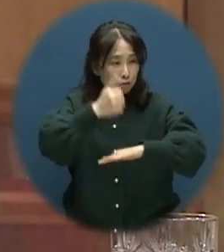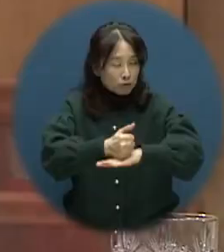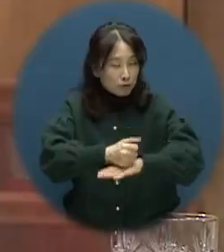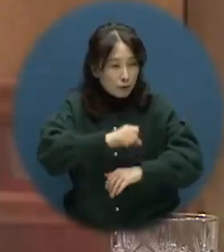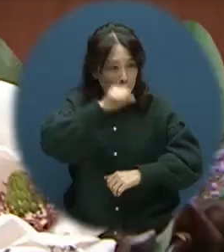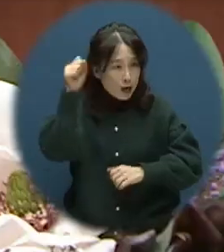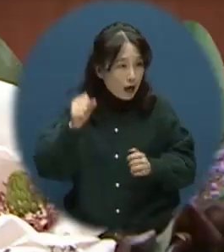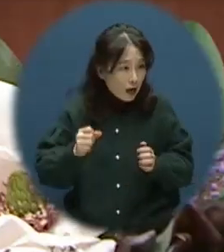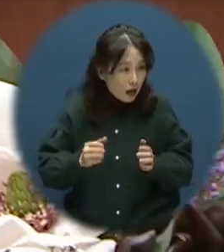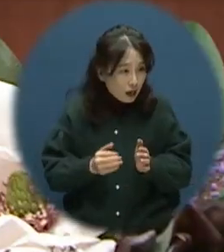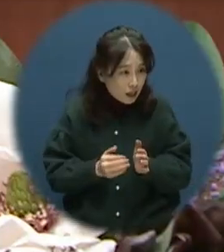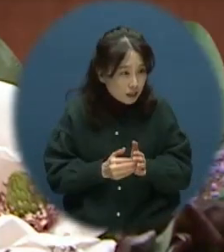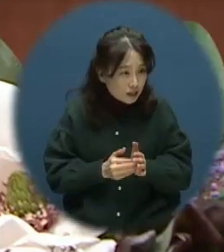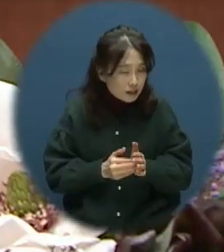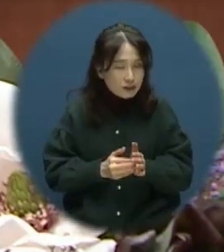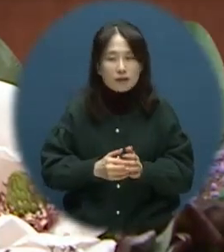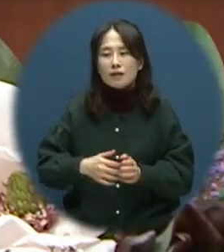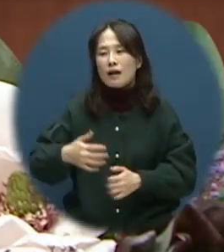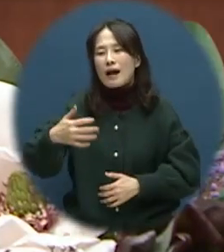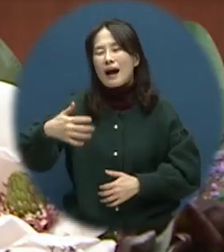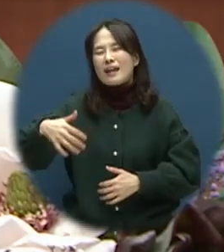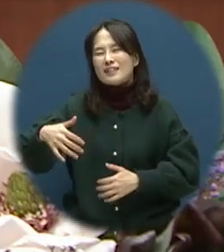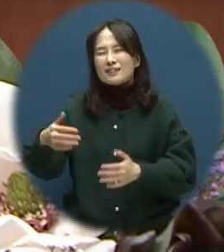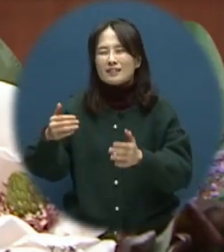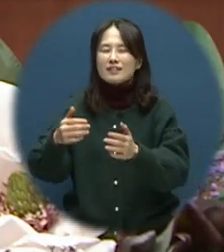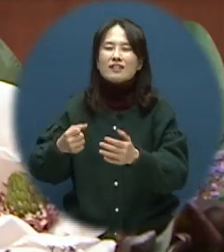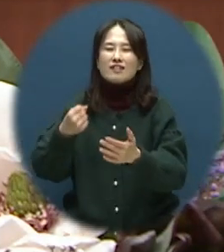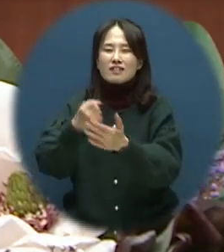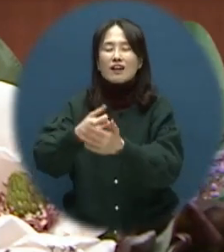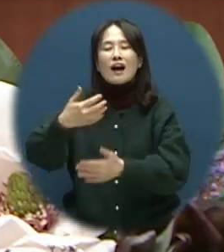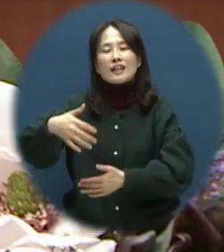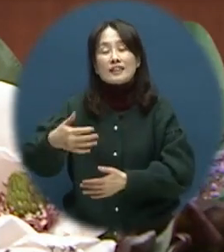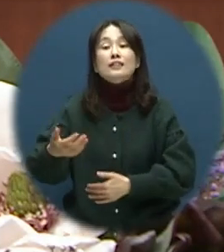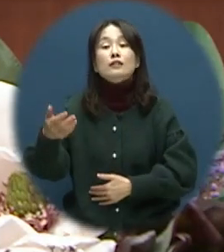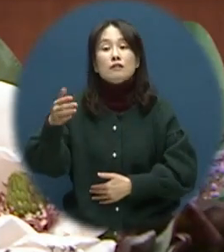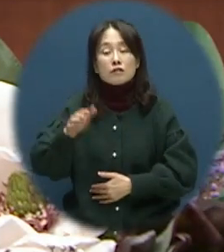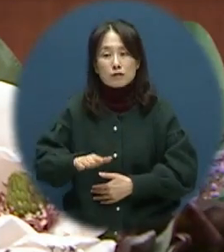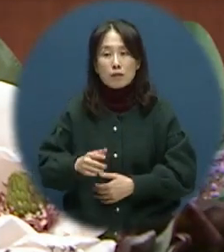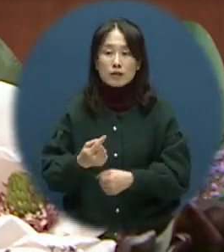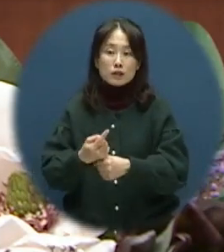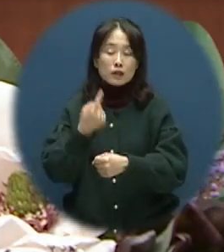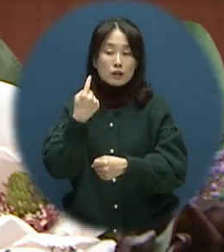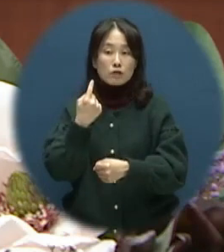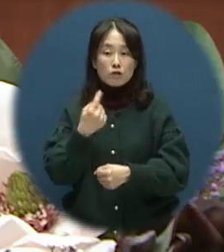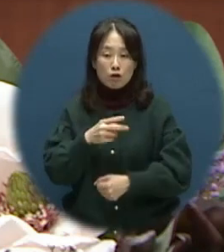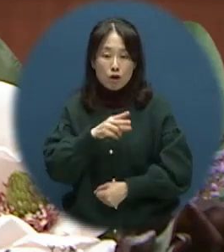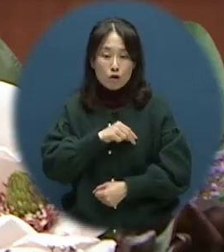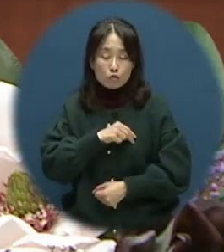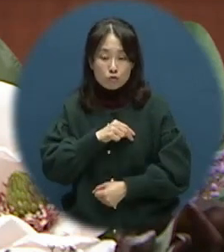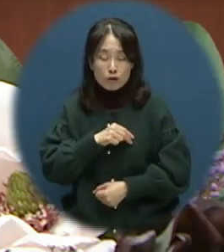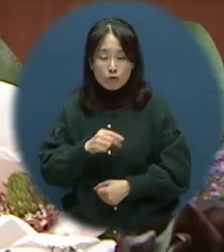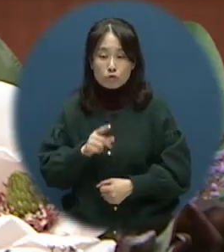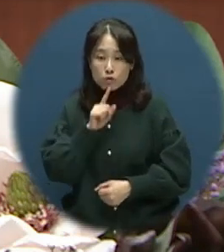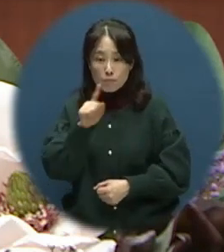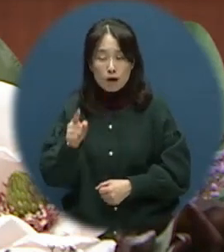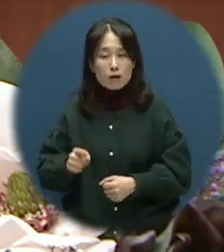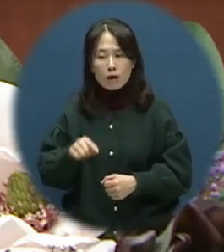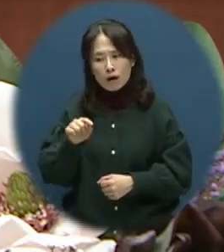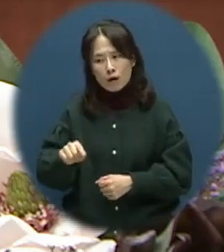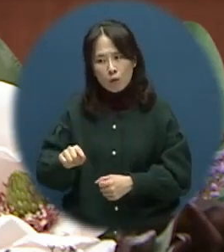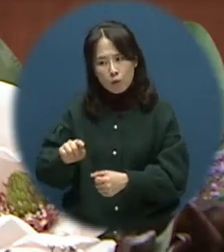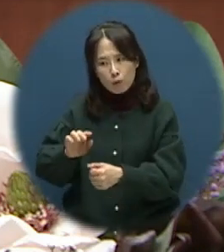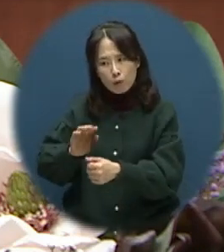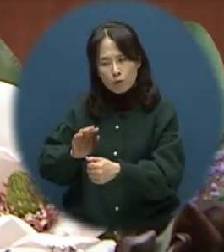안 난 거예요? 결론은 안 났지만 작년 환경부 국정감사에서 많은 국회의원들이 이건 잘못된 사업이다. 예. 하면 안